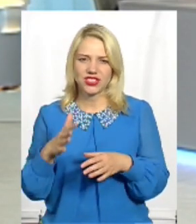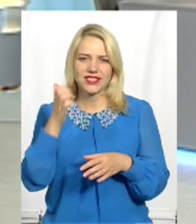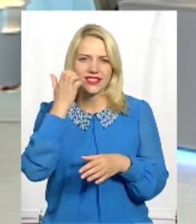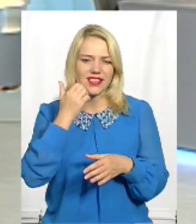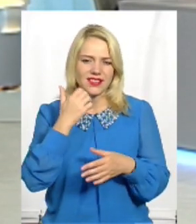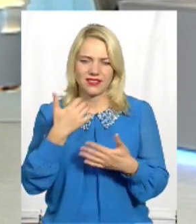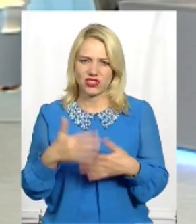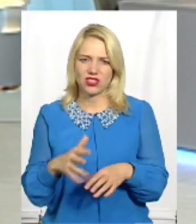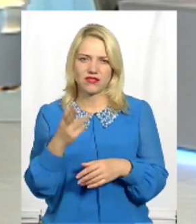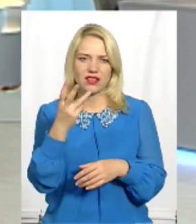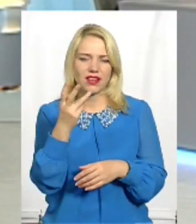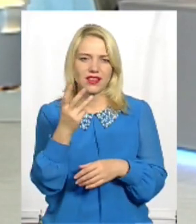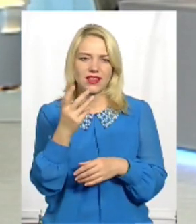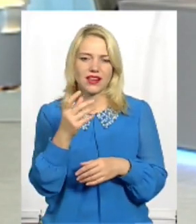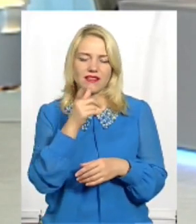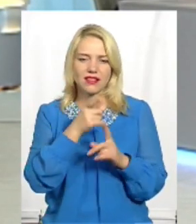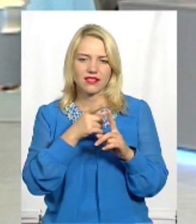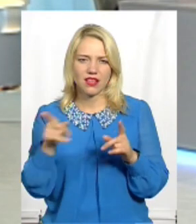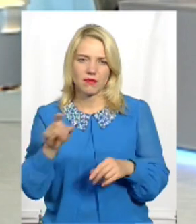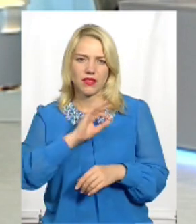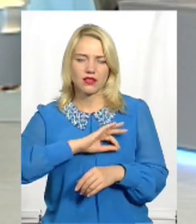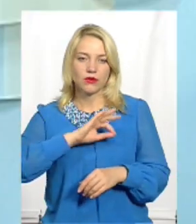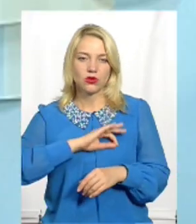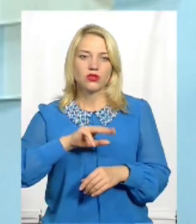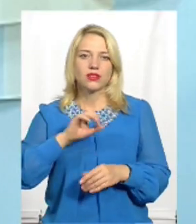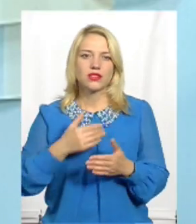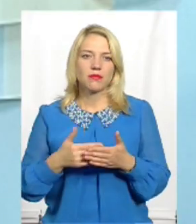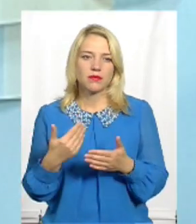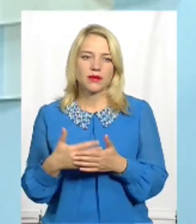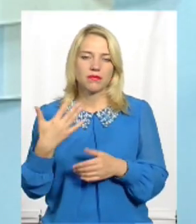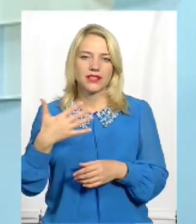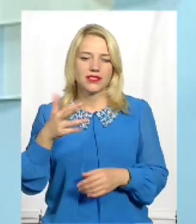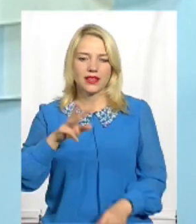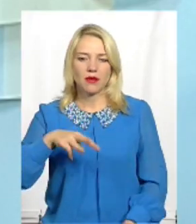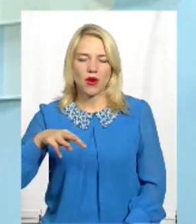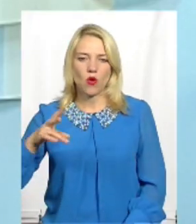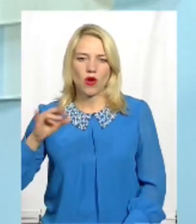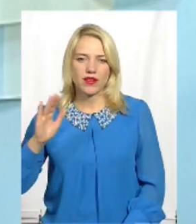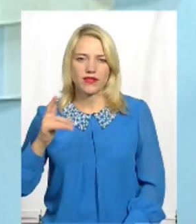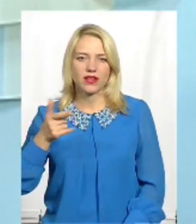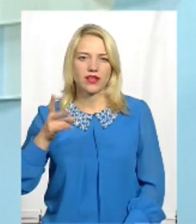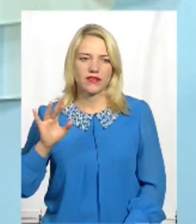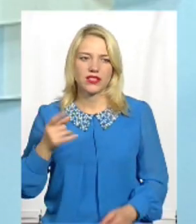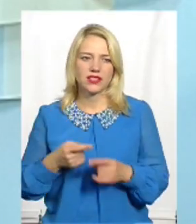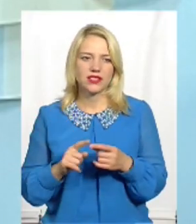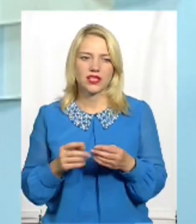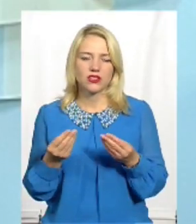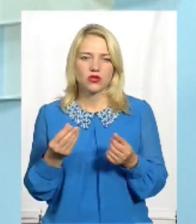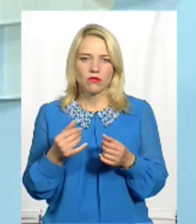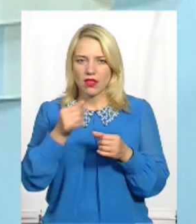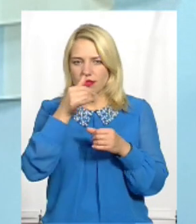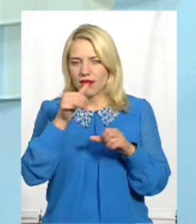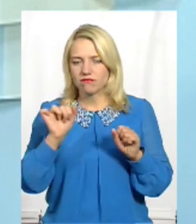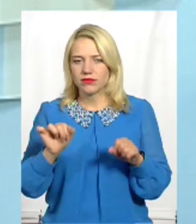вже третій термін експлуатуються, то це близько 50 мільйонів гривень. Тобто це сума